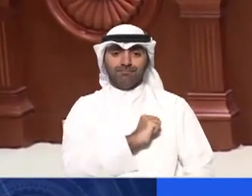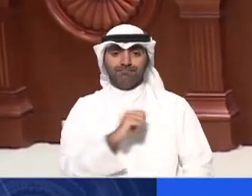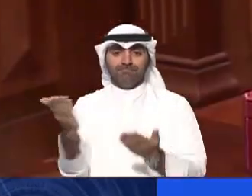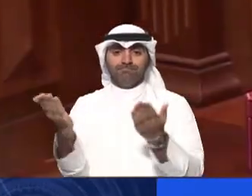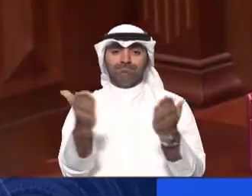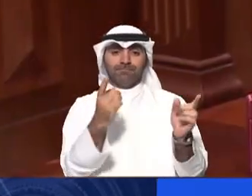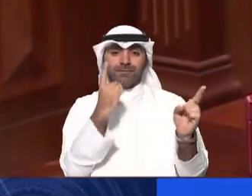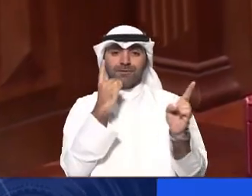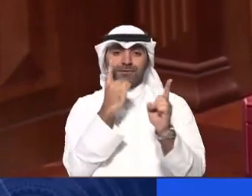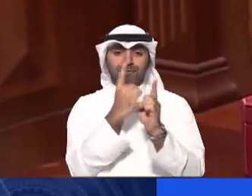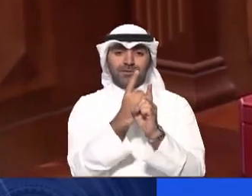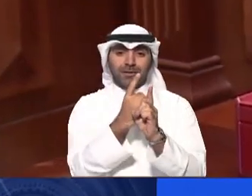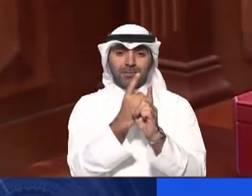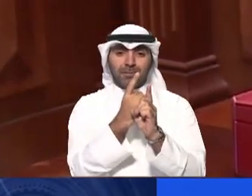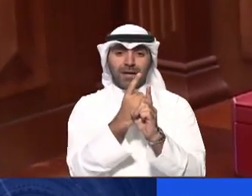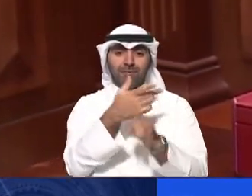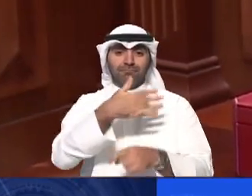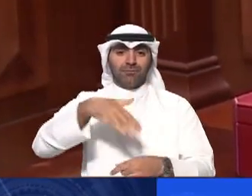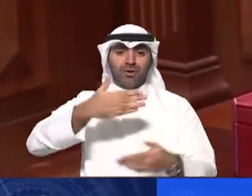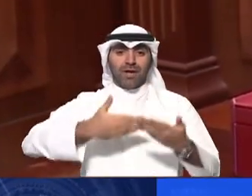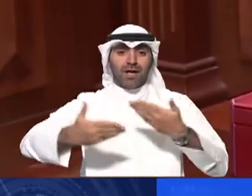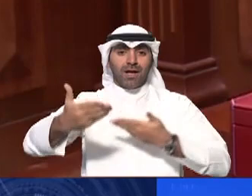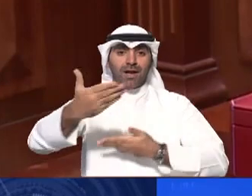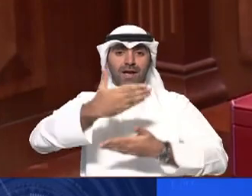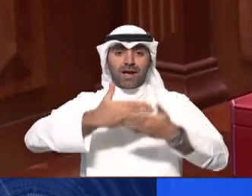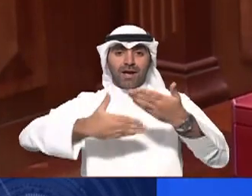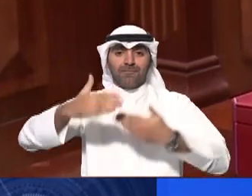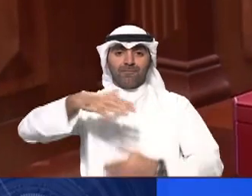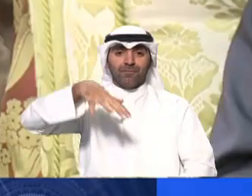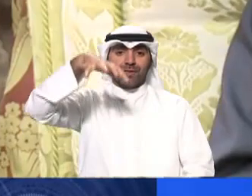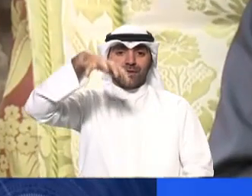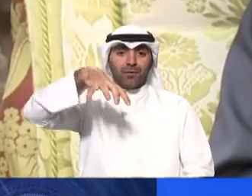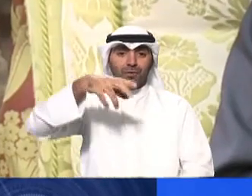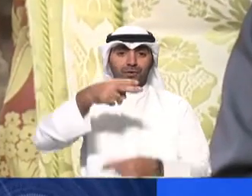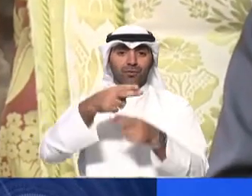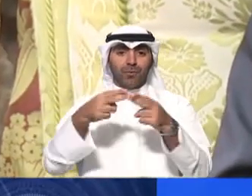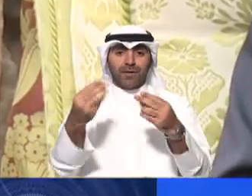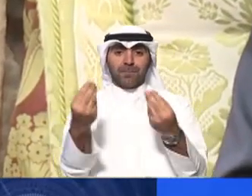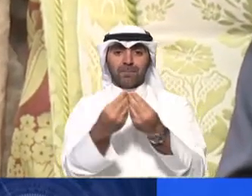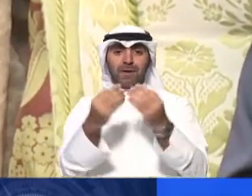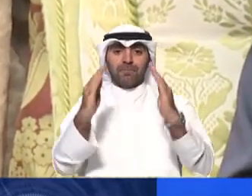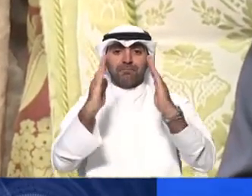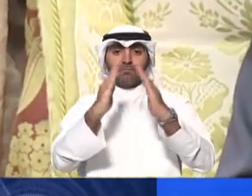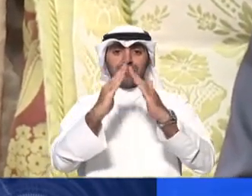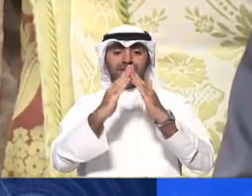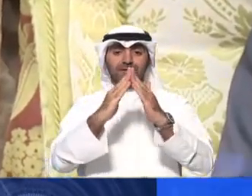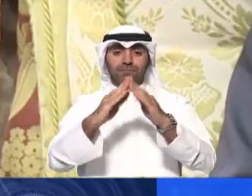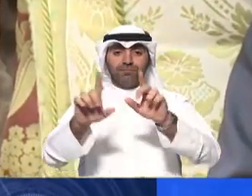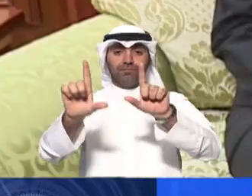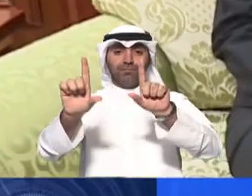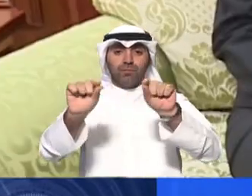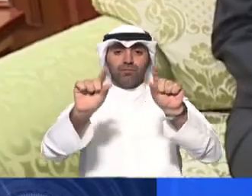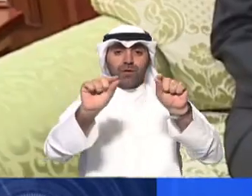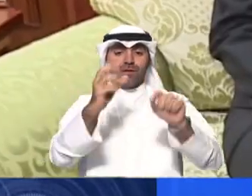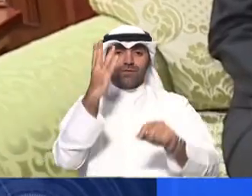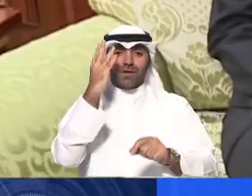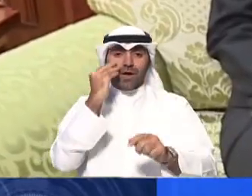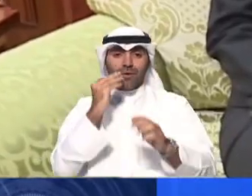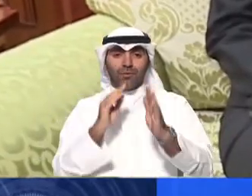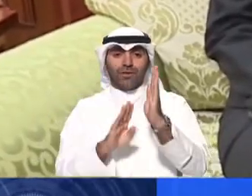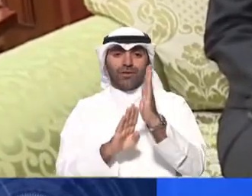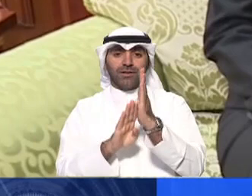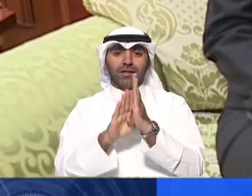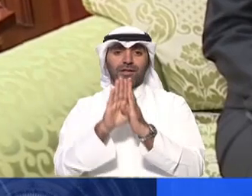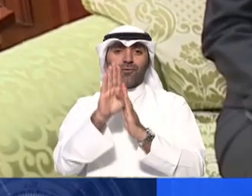أشاد سمو حفظه الله بمتانة العلاقات الثنائية الوثيقة والمتميزة التي تربط البلدين والشعبين